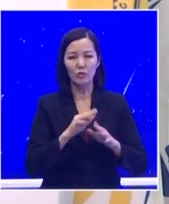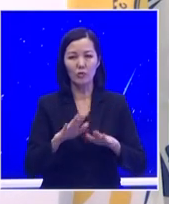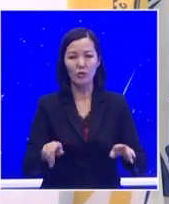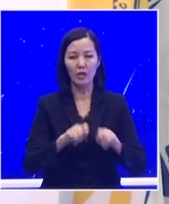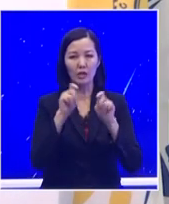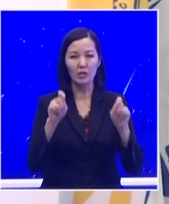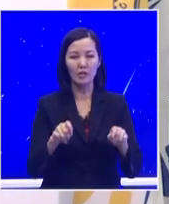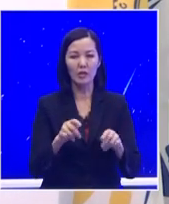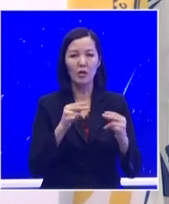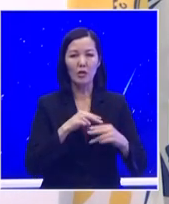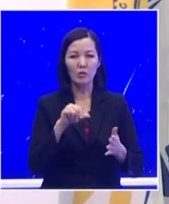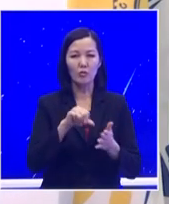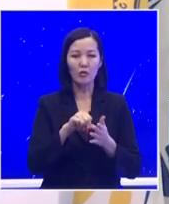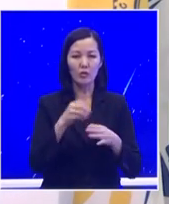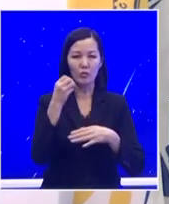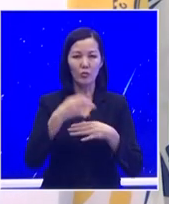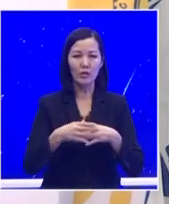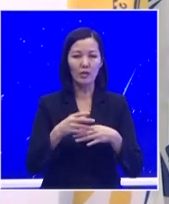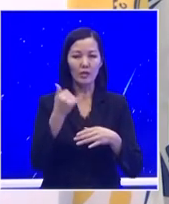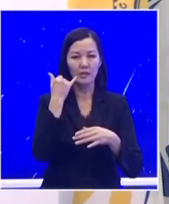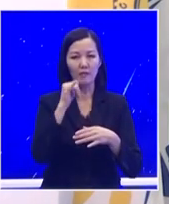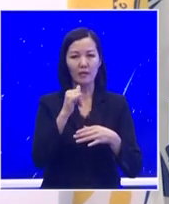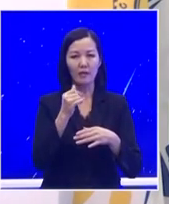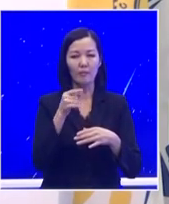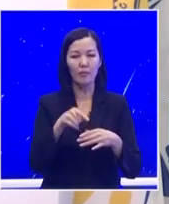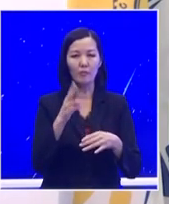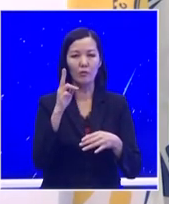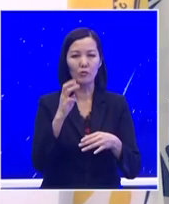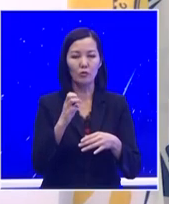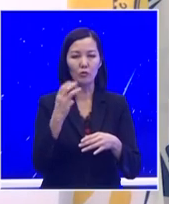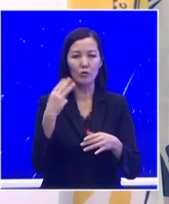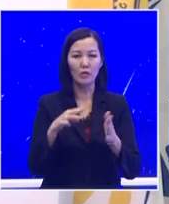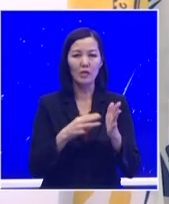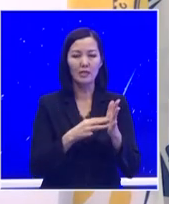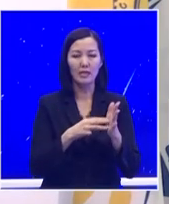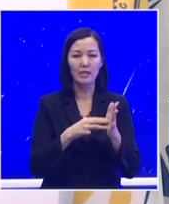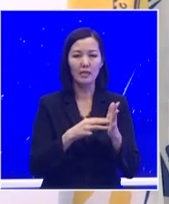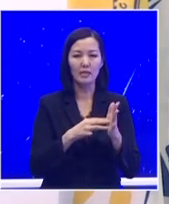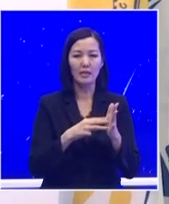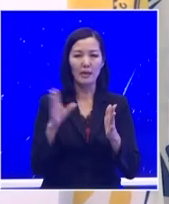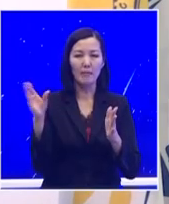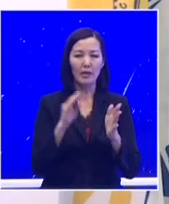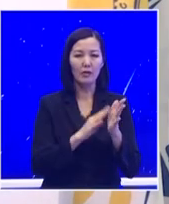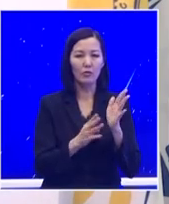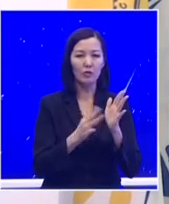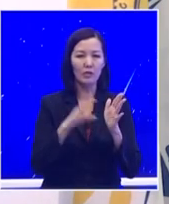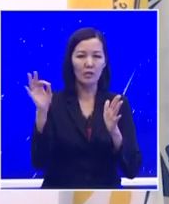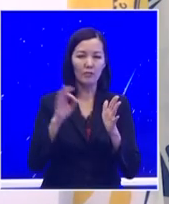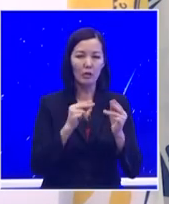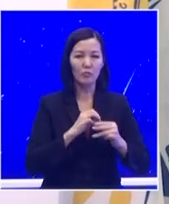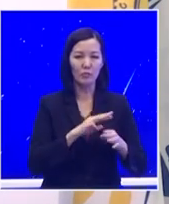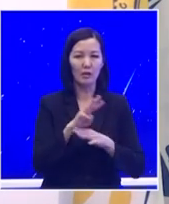Мынау жұмысқа орналасу орталығына хабарласқан 1338 адамның барлығын 98% жұмысқа орналастырған.